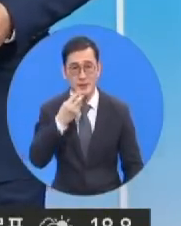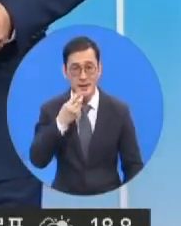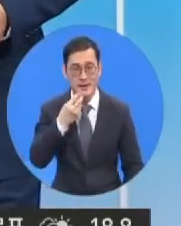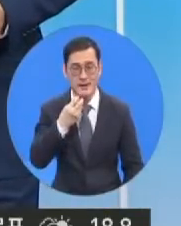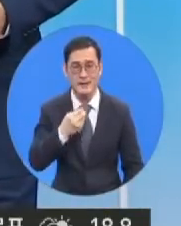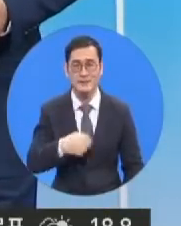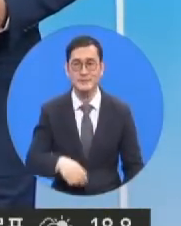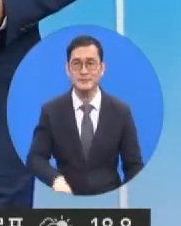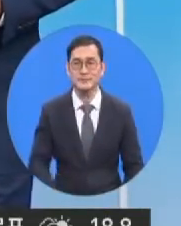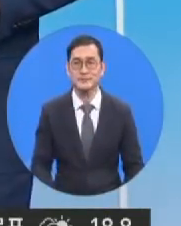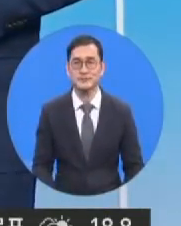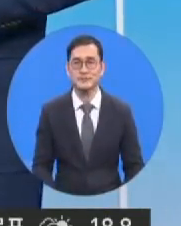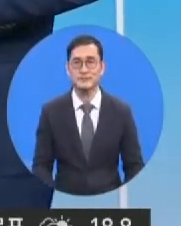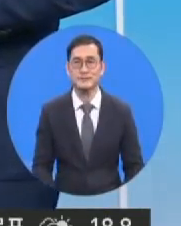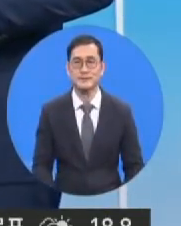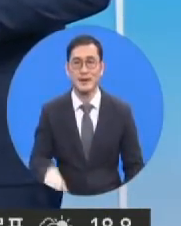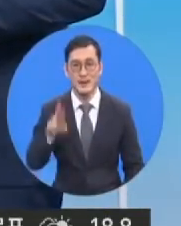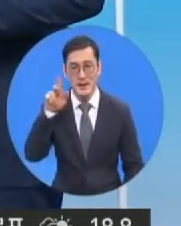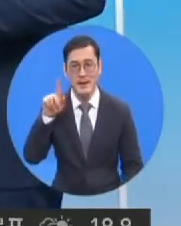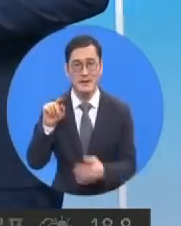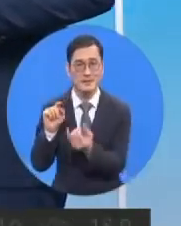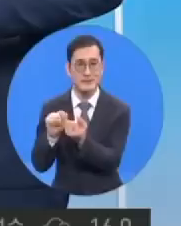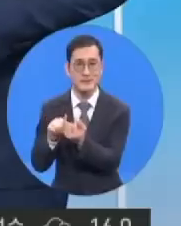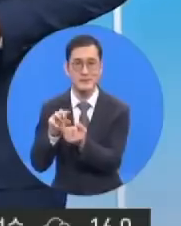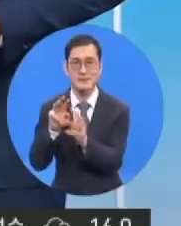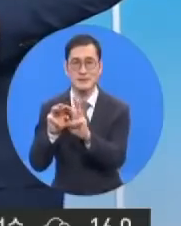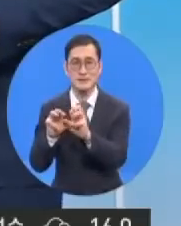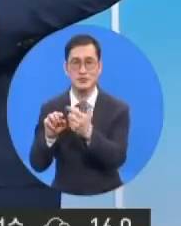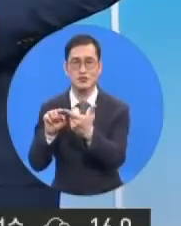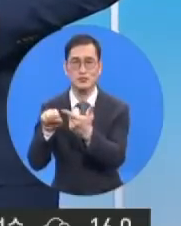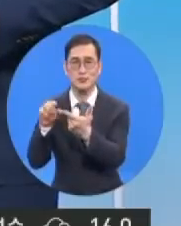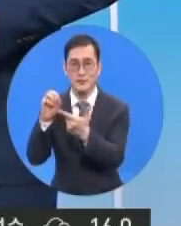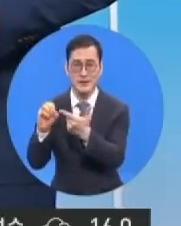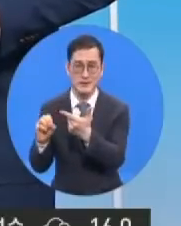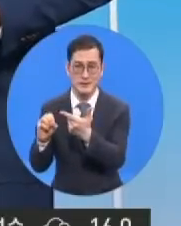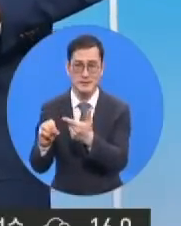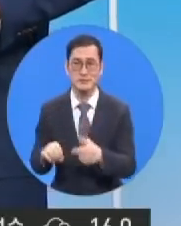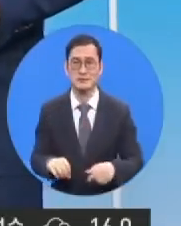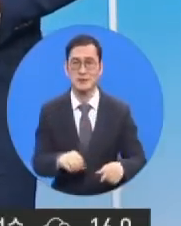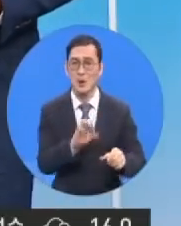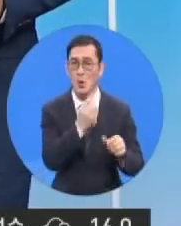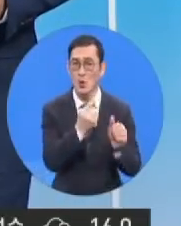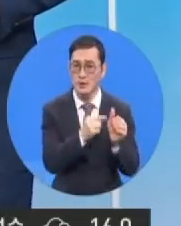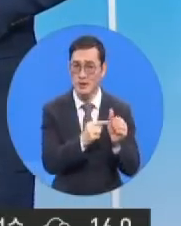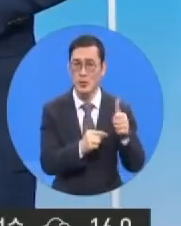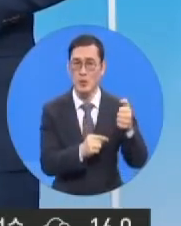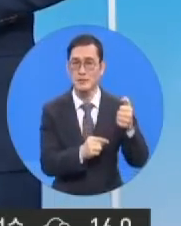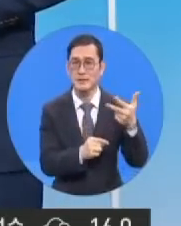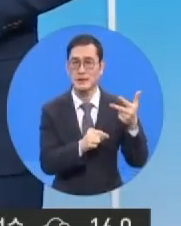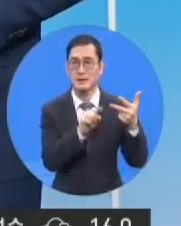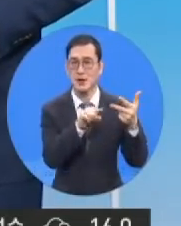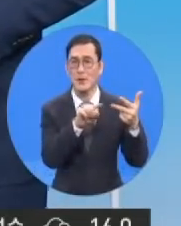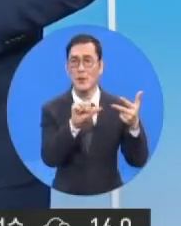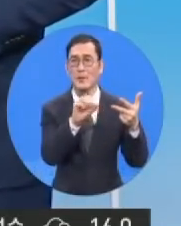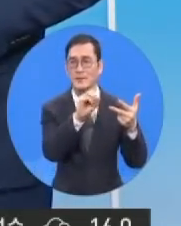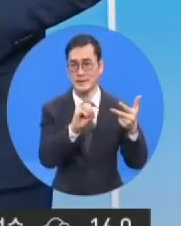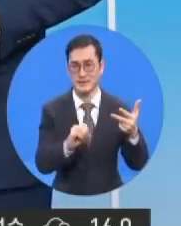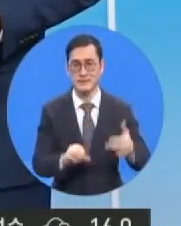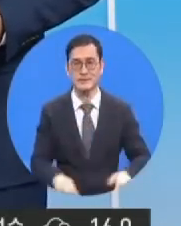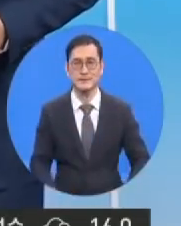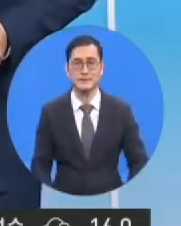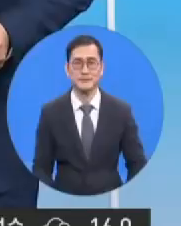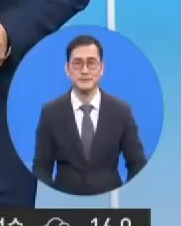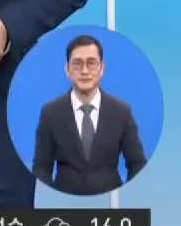실시된 여론조사 결과인데요, 박 후보가 36%, 그리고 오세훈 후보가 57.5%로